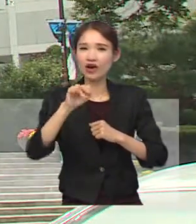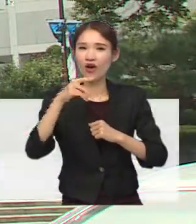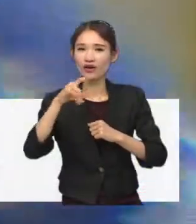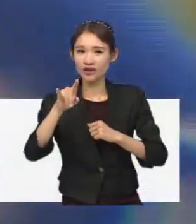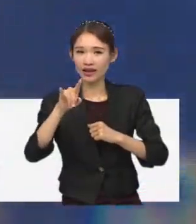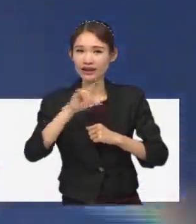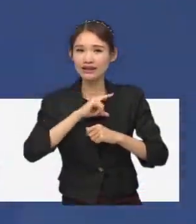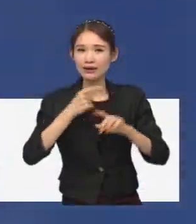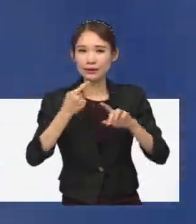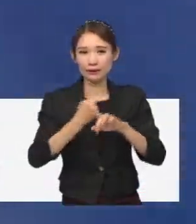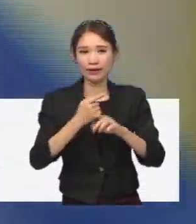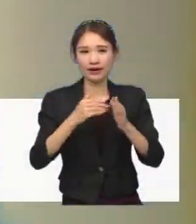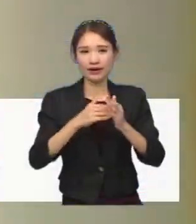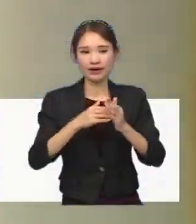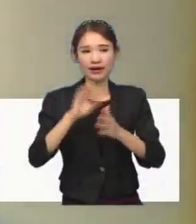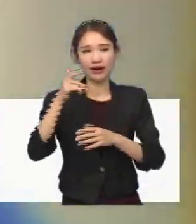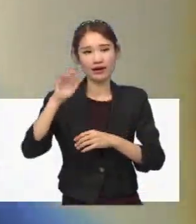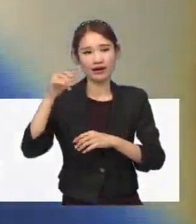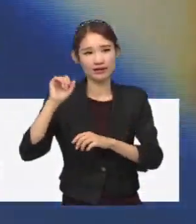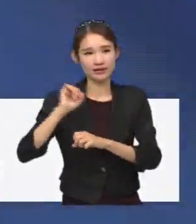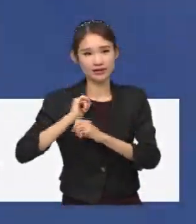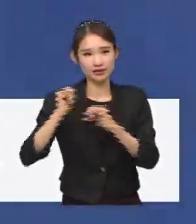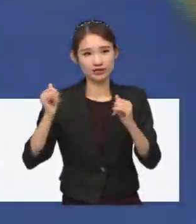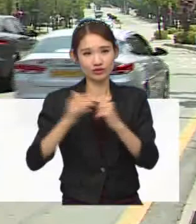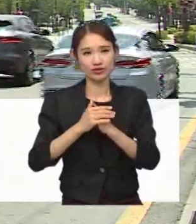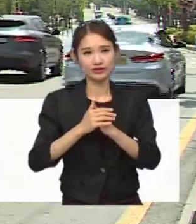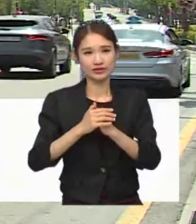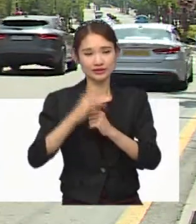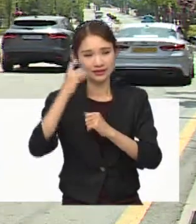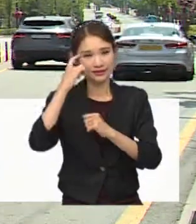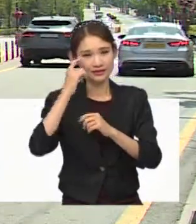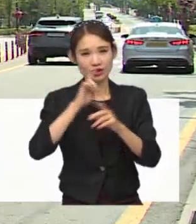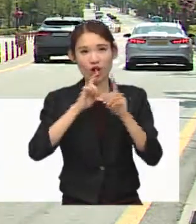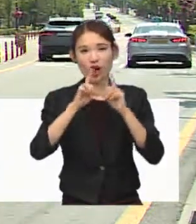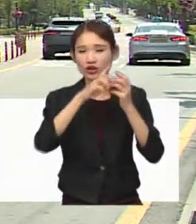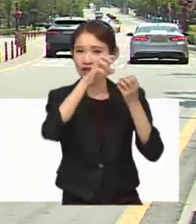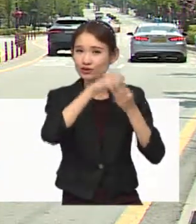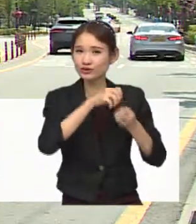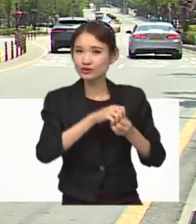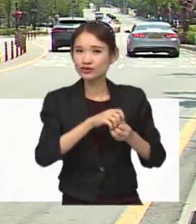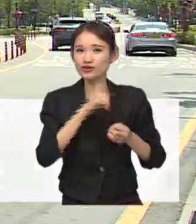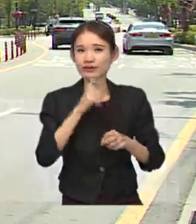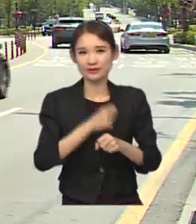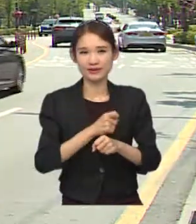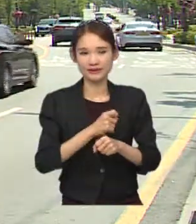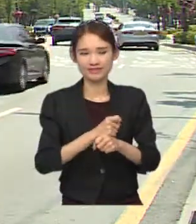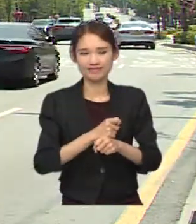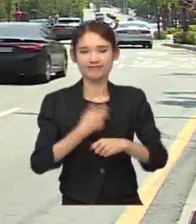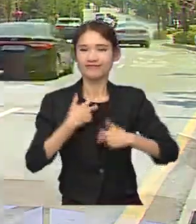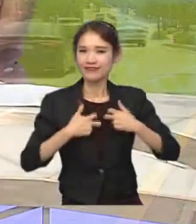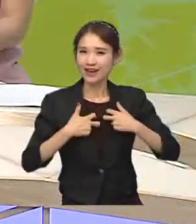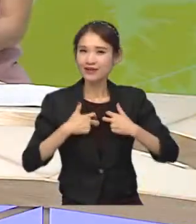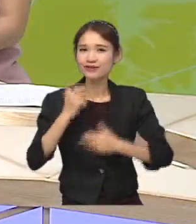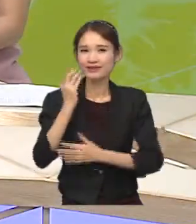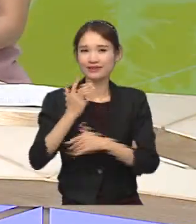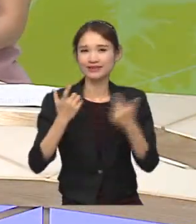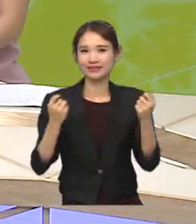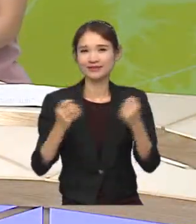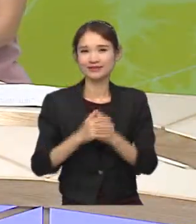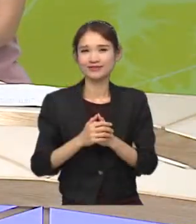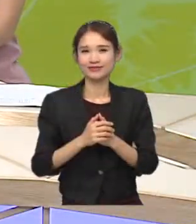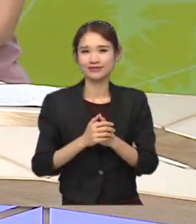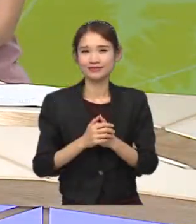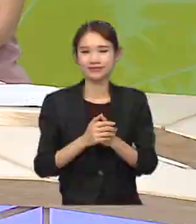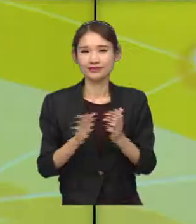강감찬 장군의 생가 터가 대학 으로 바뀌는 언어의 의미가 있었습니다 굉장히 재미있는 사연 된거 같습니다